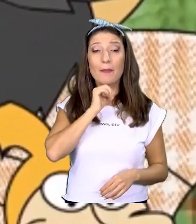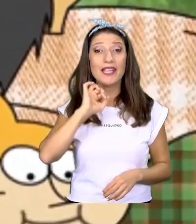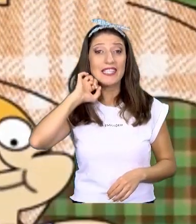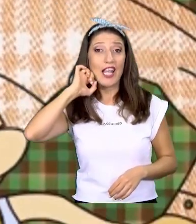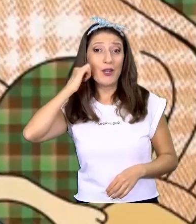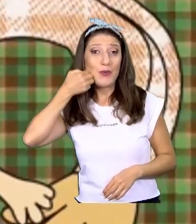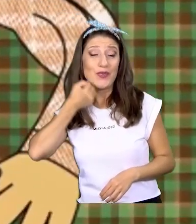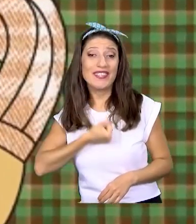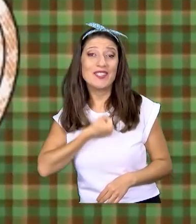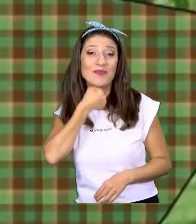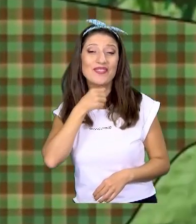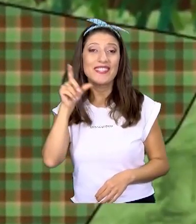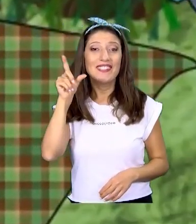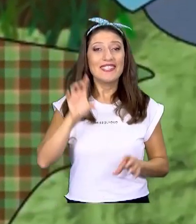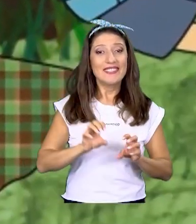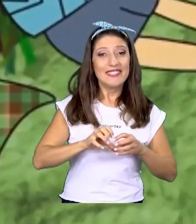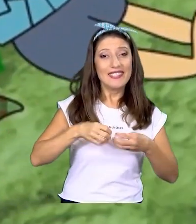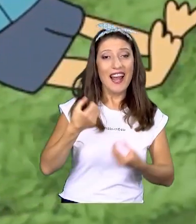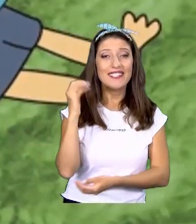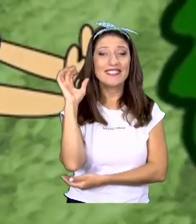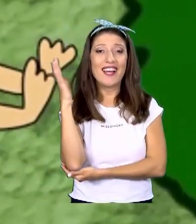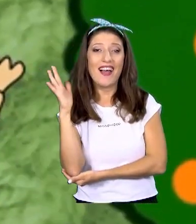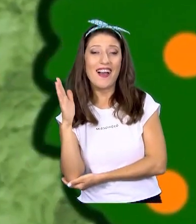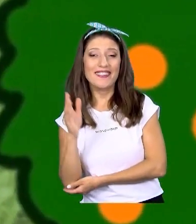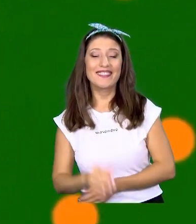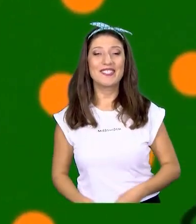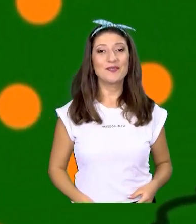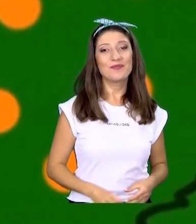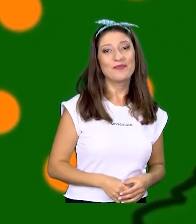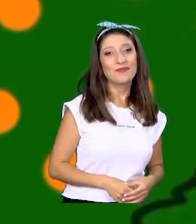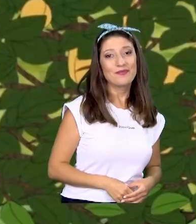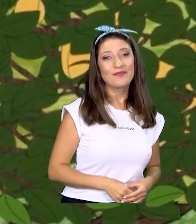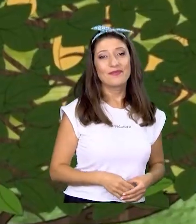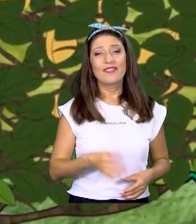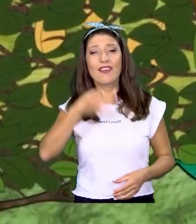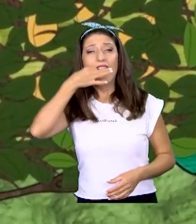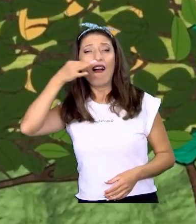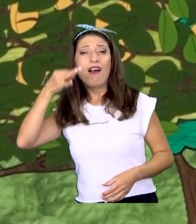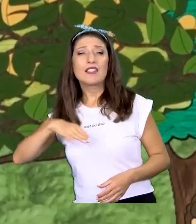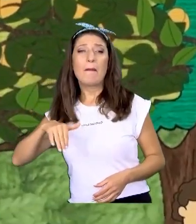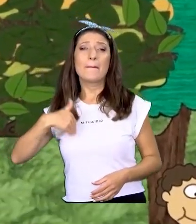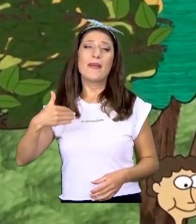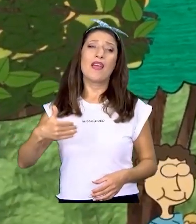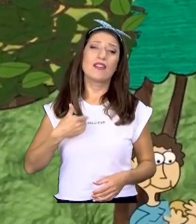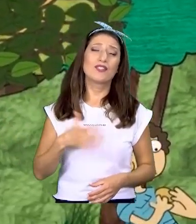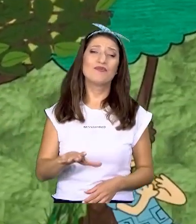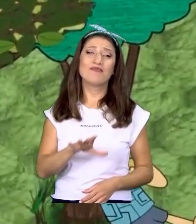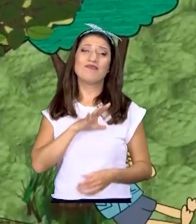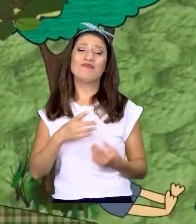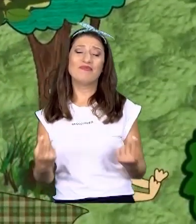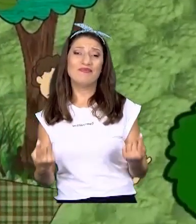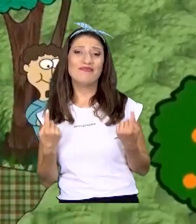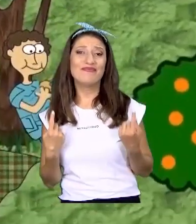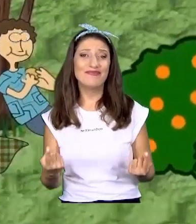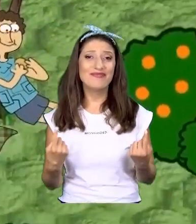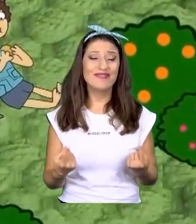պապիկը ծեր ունի, ծիրանի ծառ, ծիրանի ծառ, ծորում է քաղցր բերքը